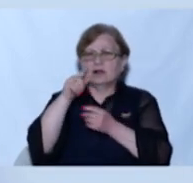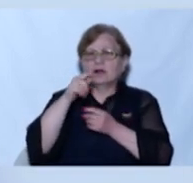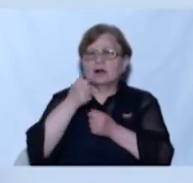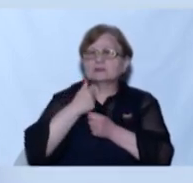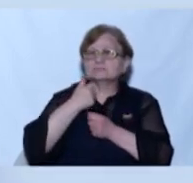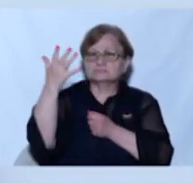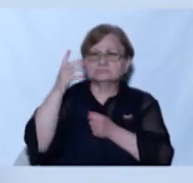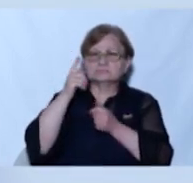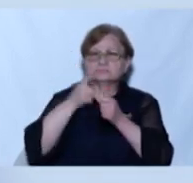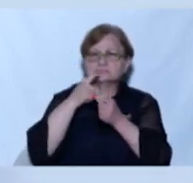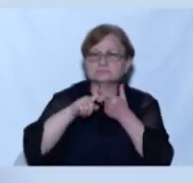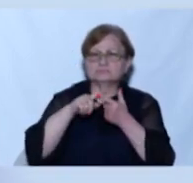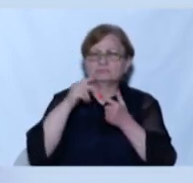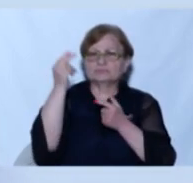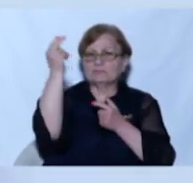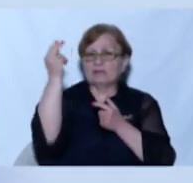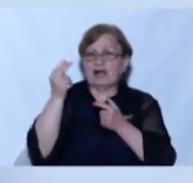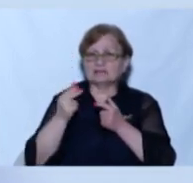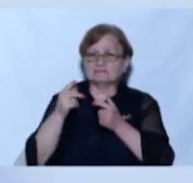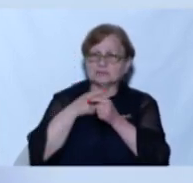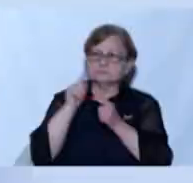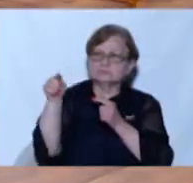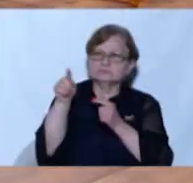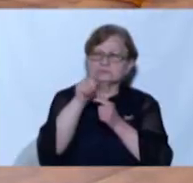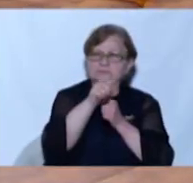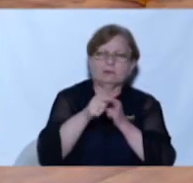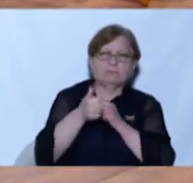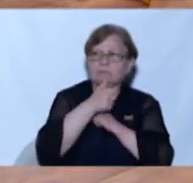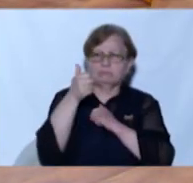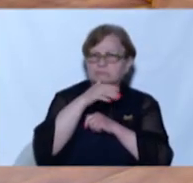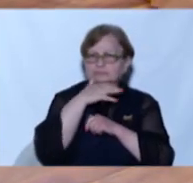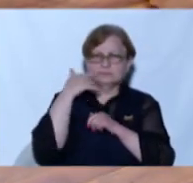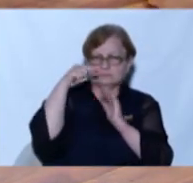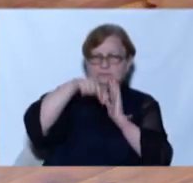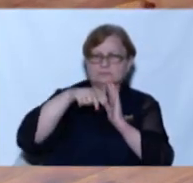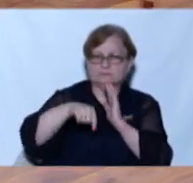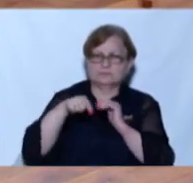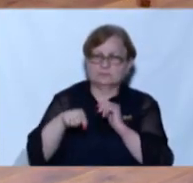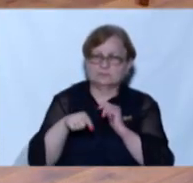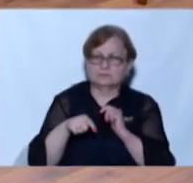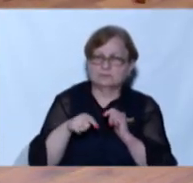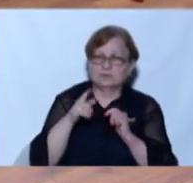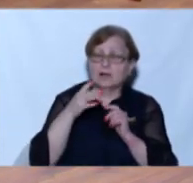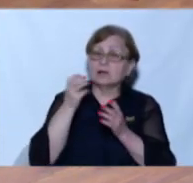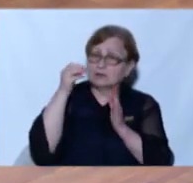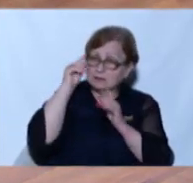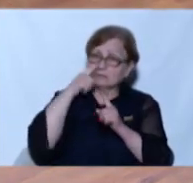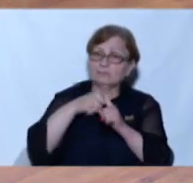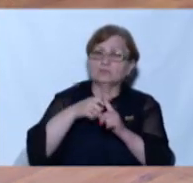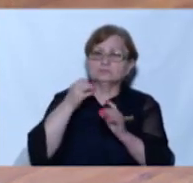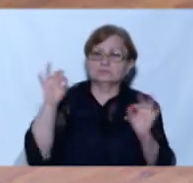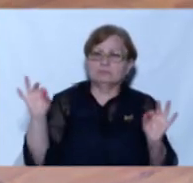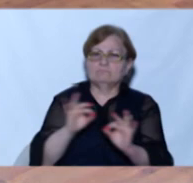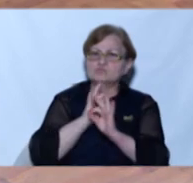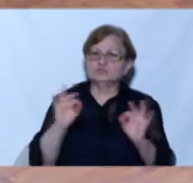თვითონ მწერალი და სხვა თხზულებებთან შედარებით და არა მხოლოდ მხატვრებს, არამედ ახსენებს მუსიკას, მუსიკას და